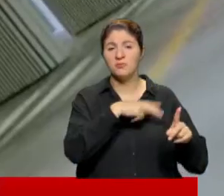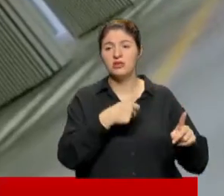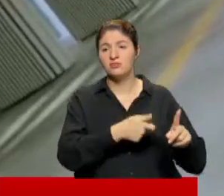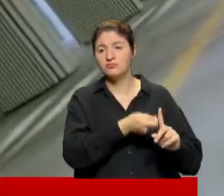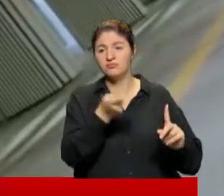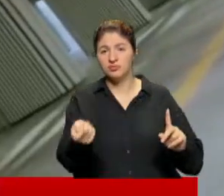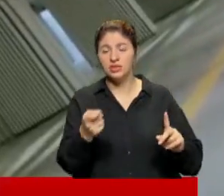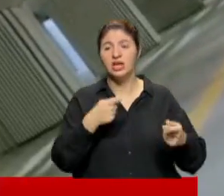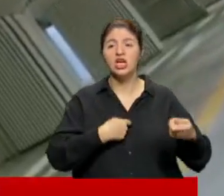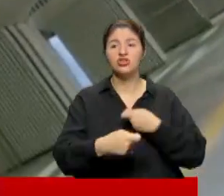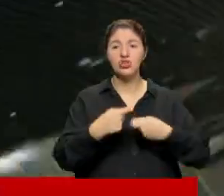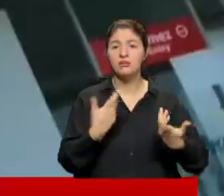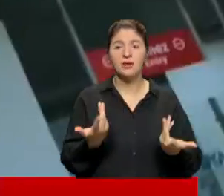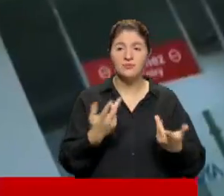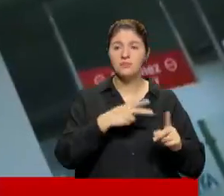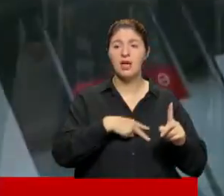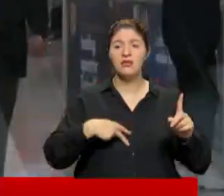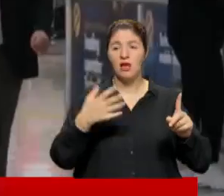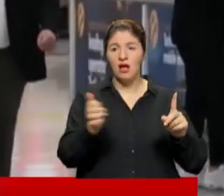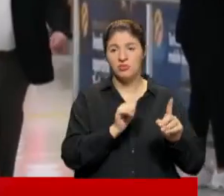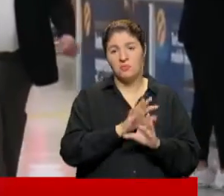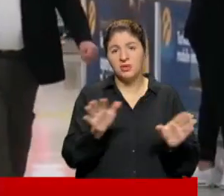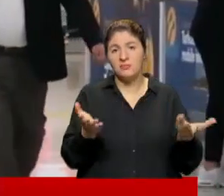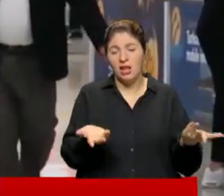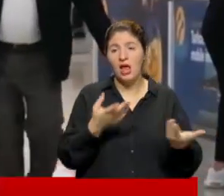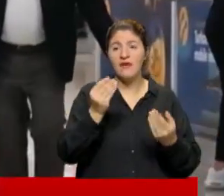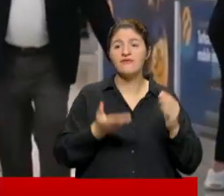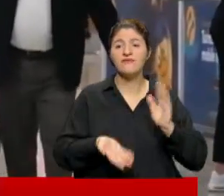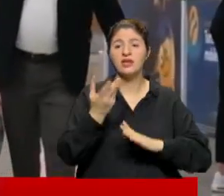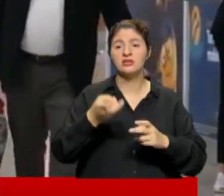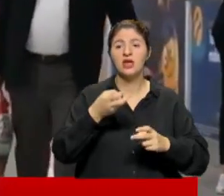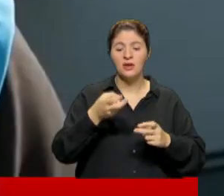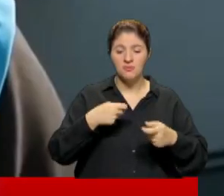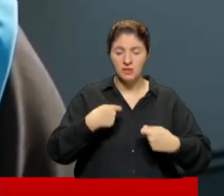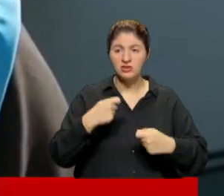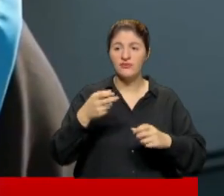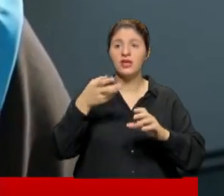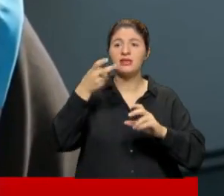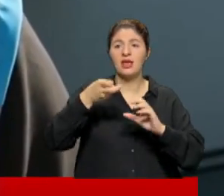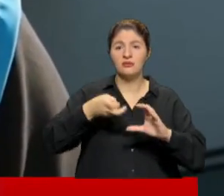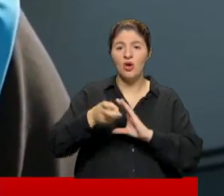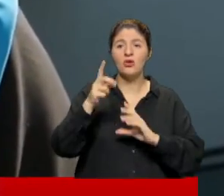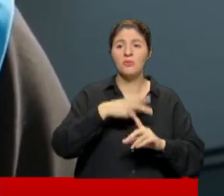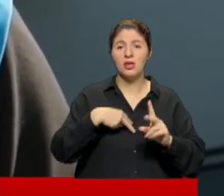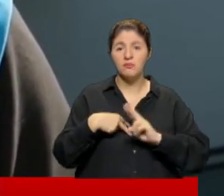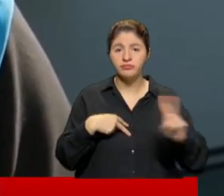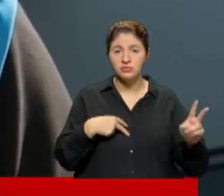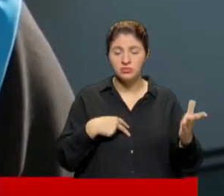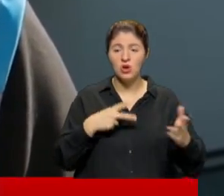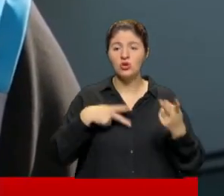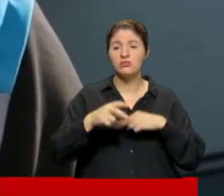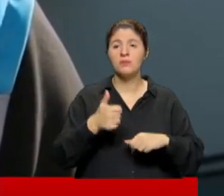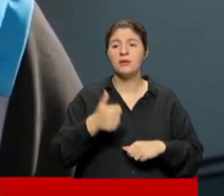karşılanıyor işletmesini de İBB üstlendi bile en yüksek maliyet vagonlarda dı onlarda belediyenin Ulaştırma